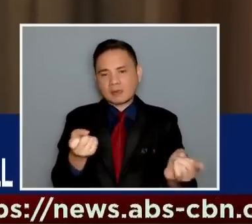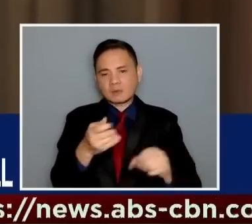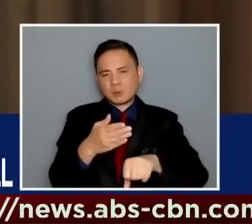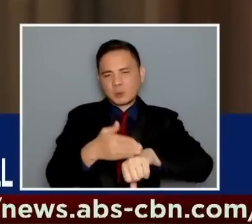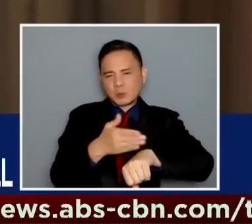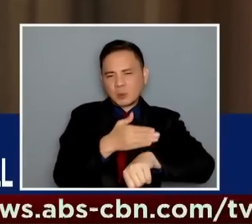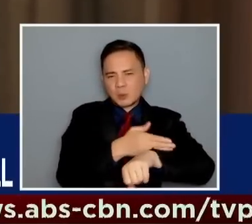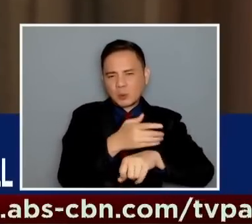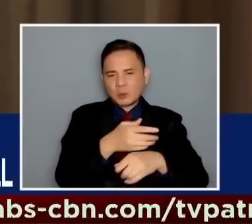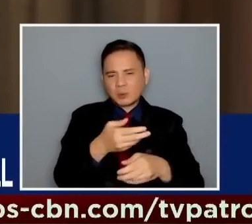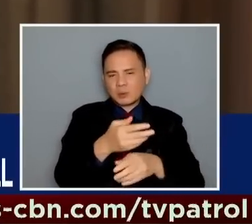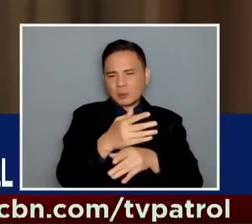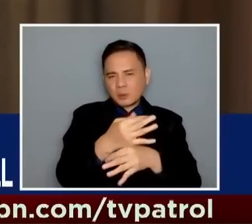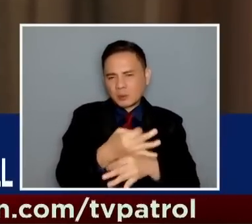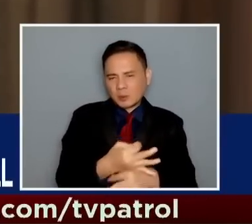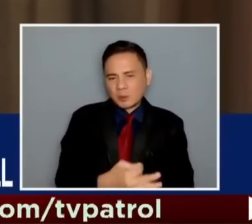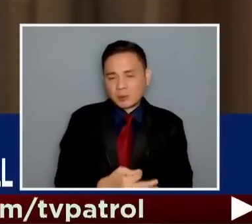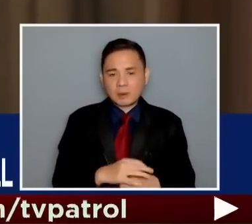DNR, nasa